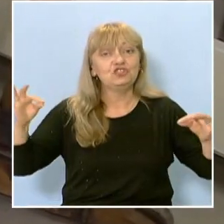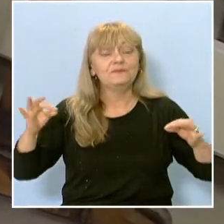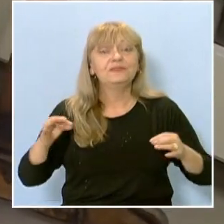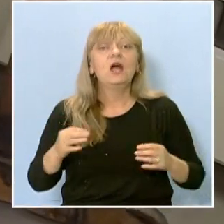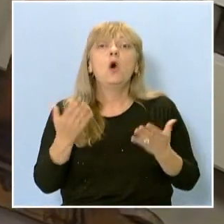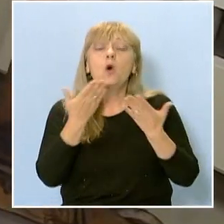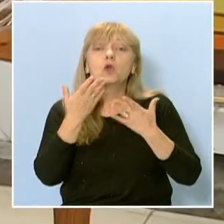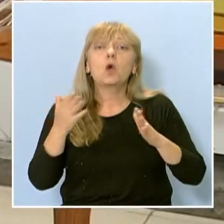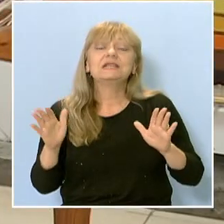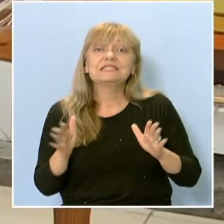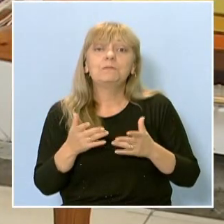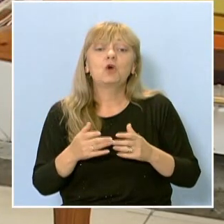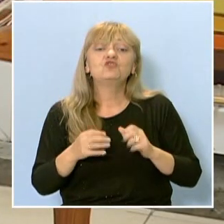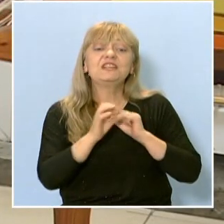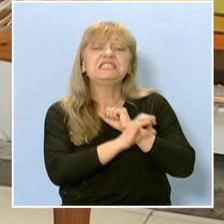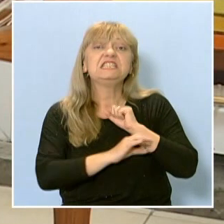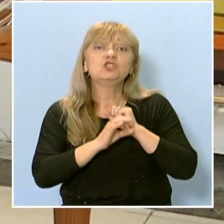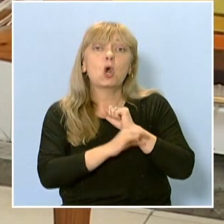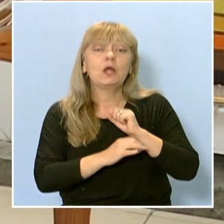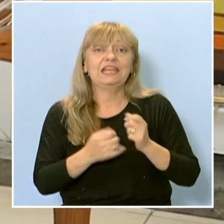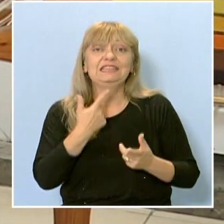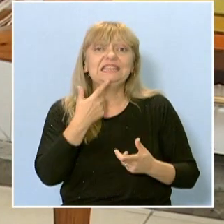на такачеството. Преди много години